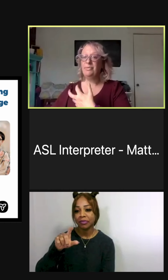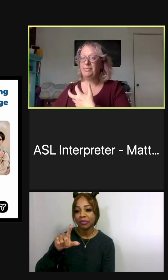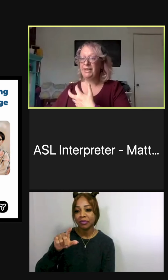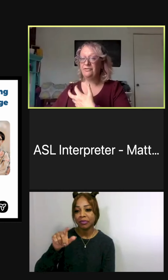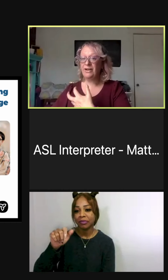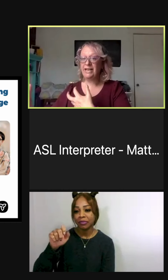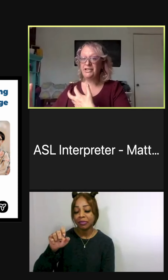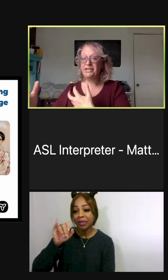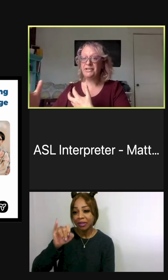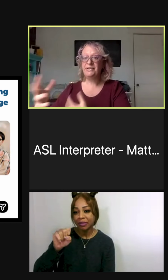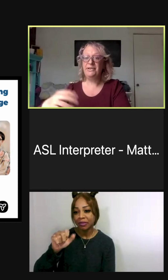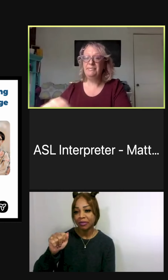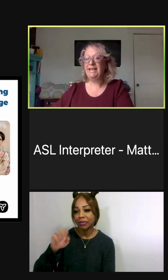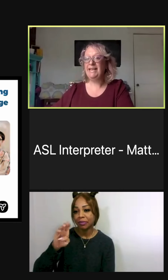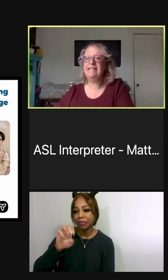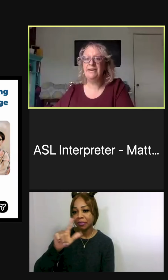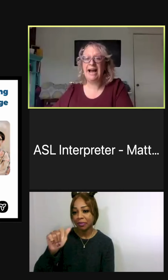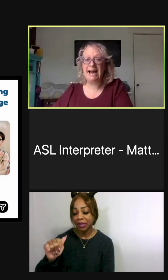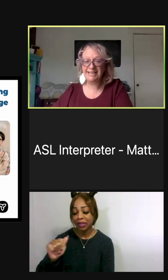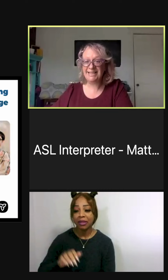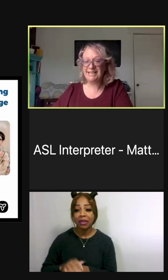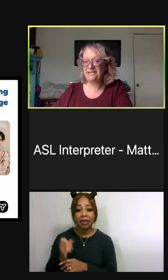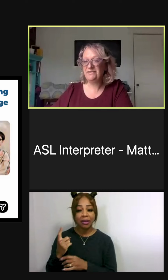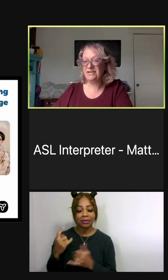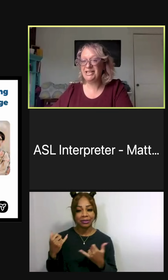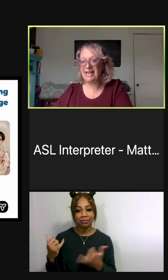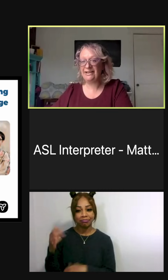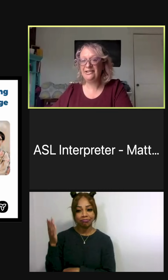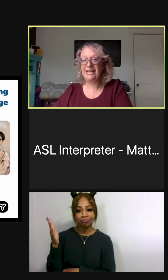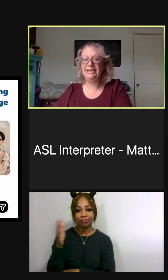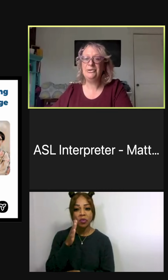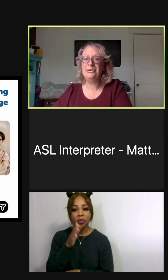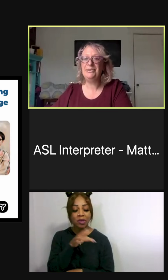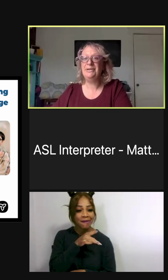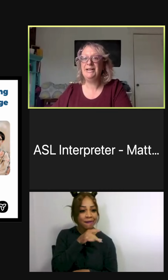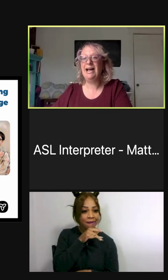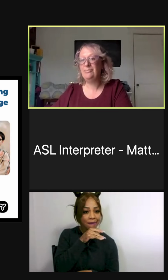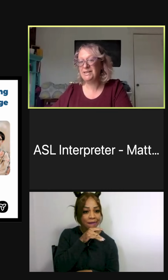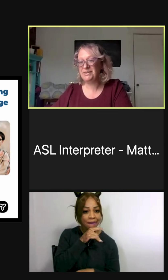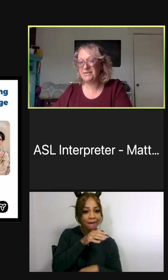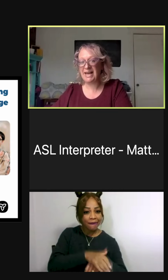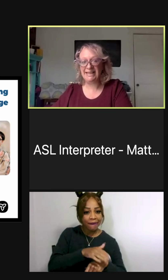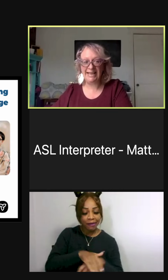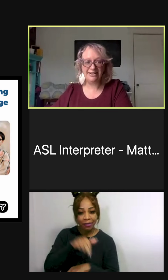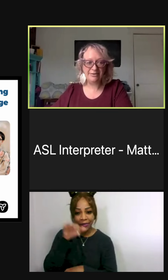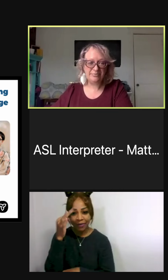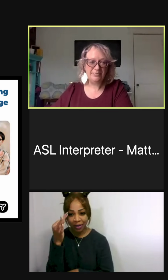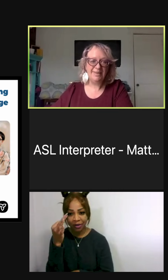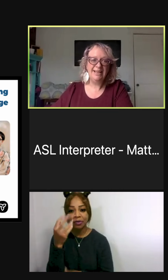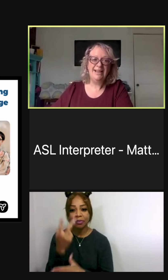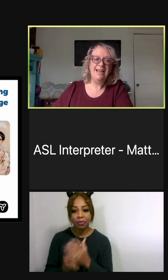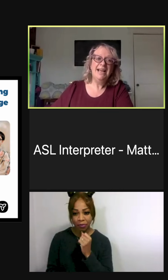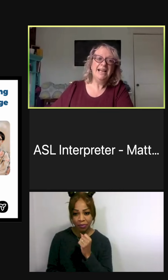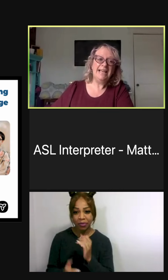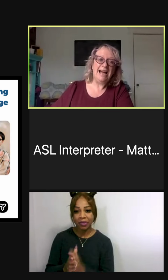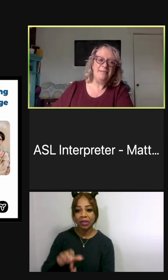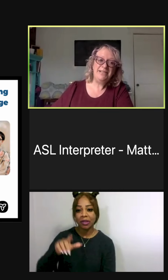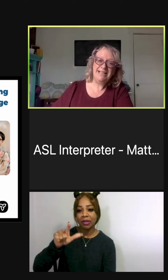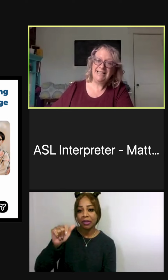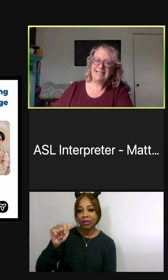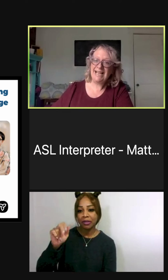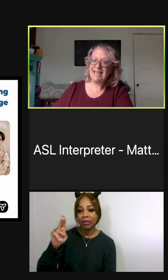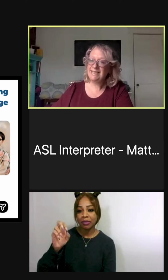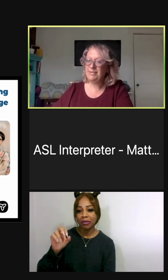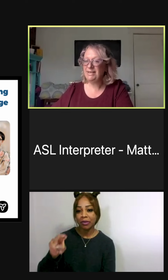de nos présentations seront en anglais, d'autres en français. Donc, vous devrez peut-être changer de chaîne et Lauren va nous